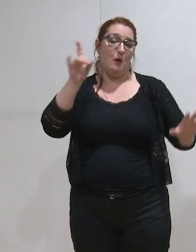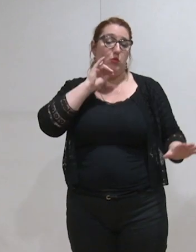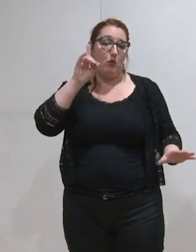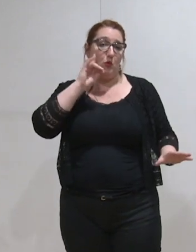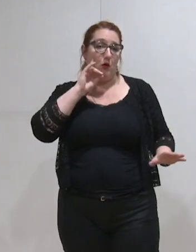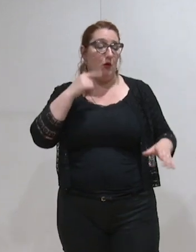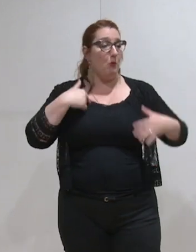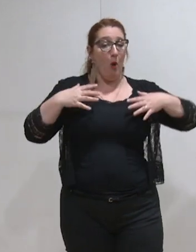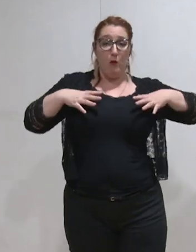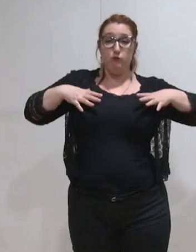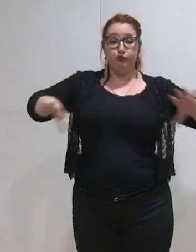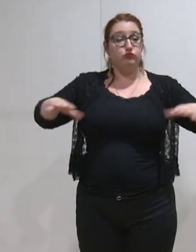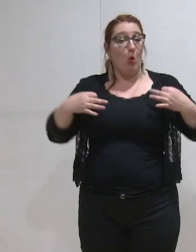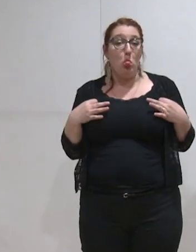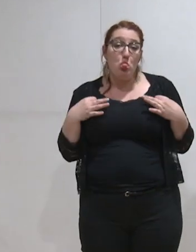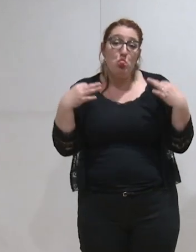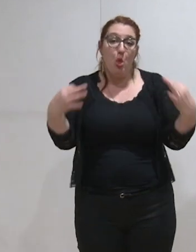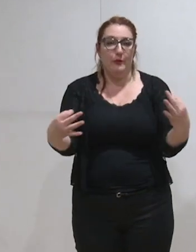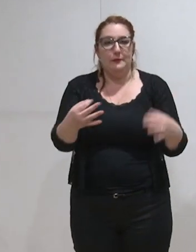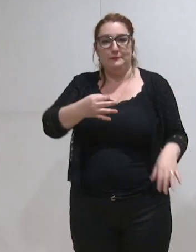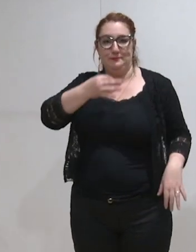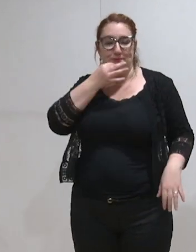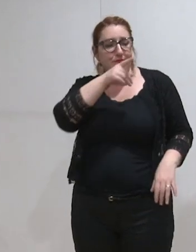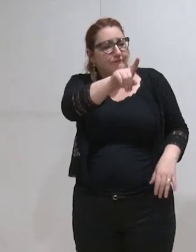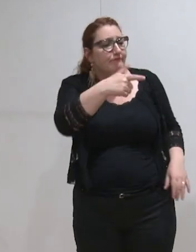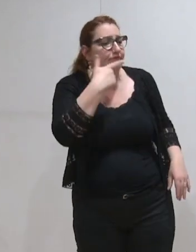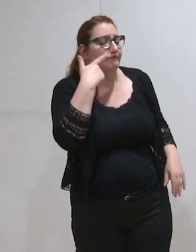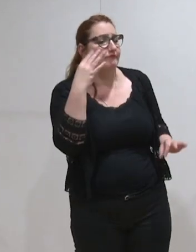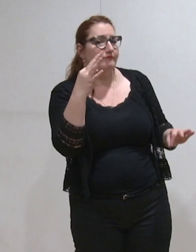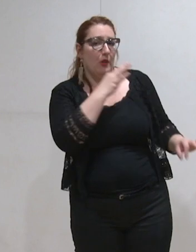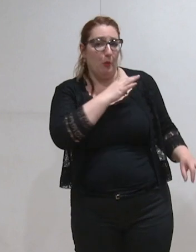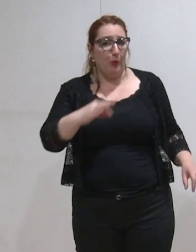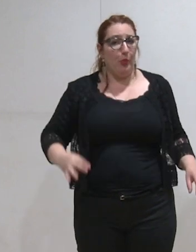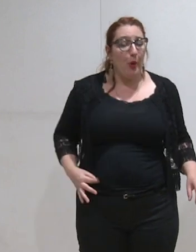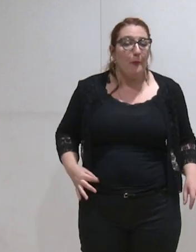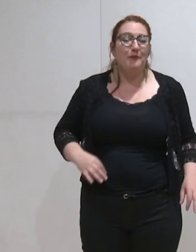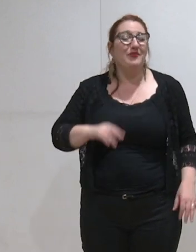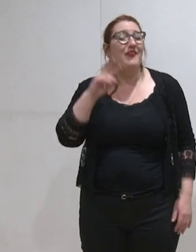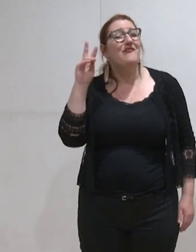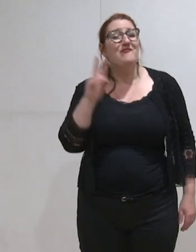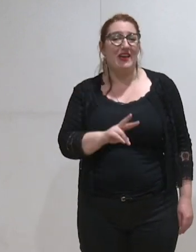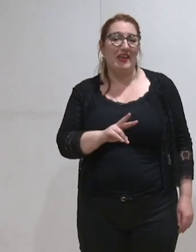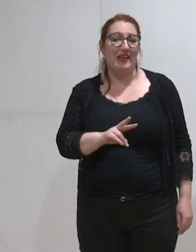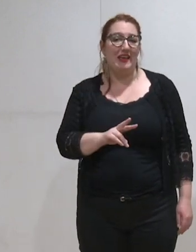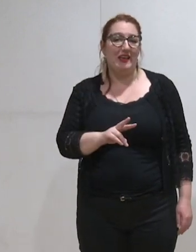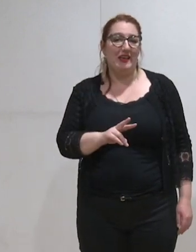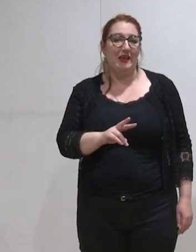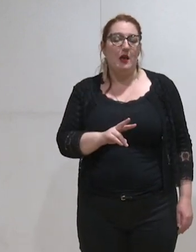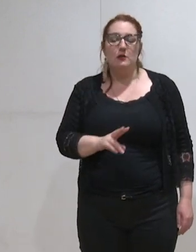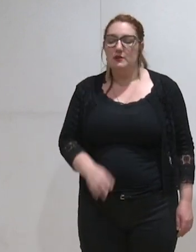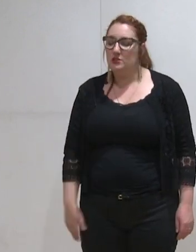rendre à quiconque vous avez évoquer la question des Pruit d'homes la vérité c'est